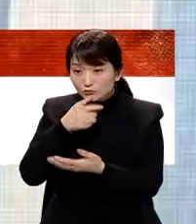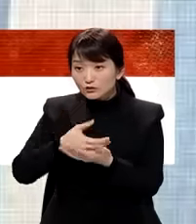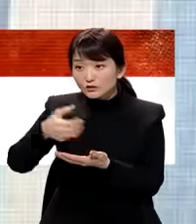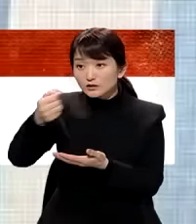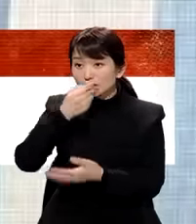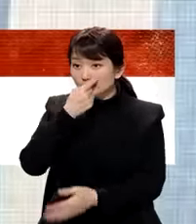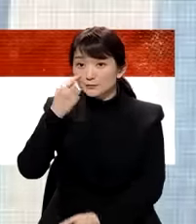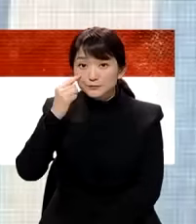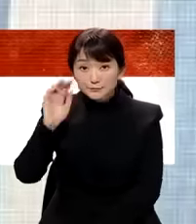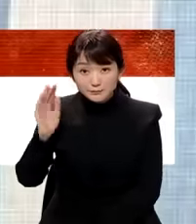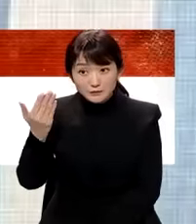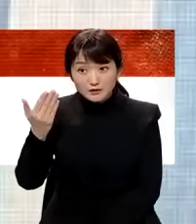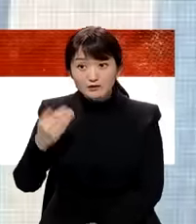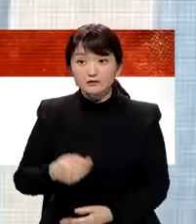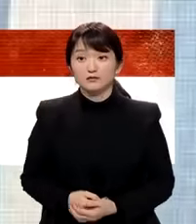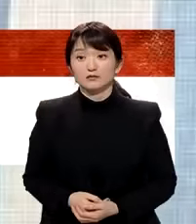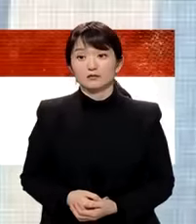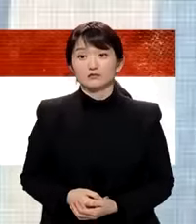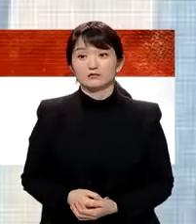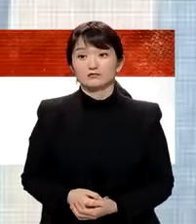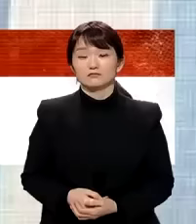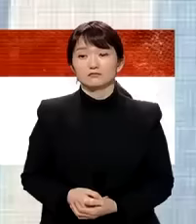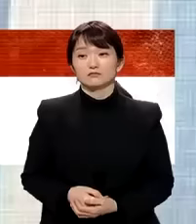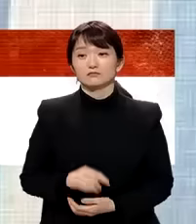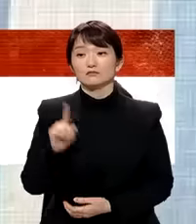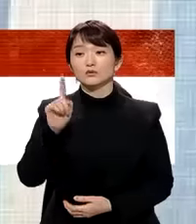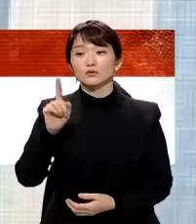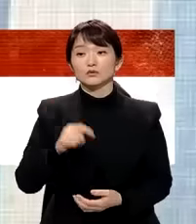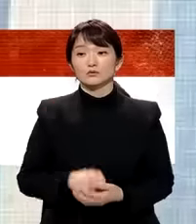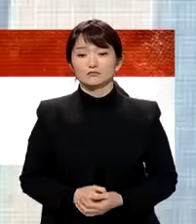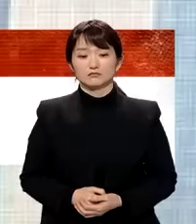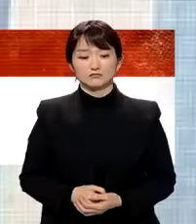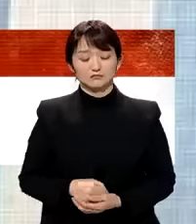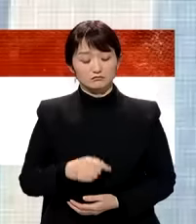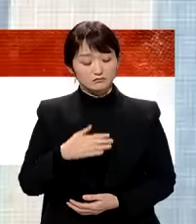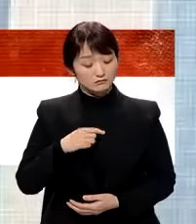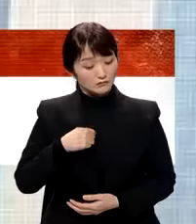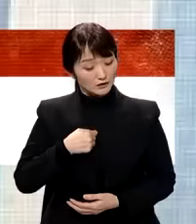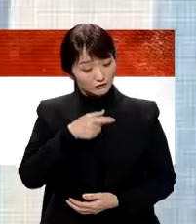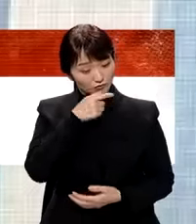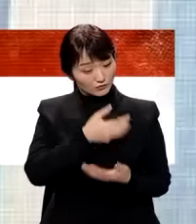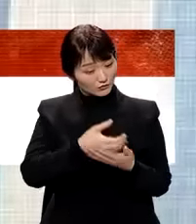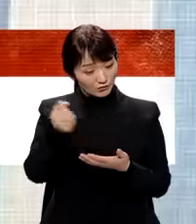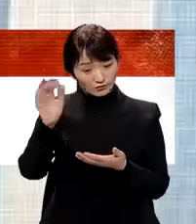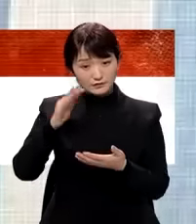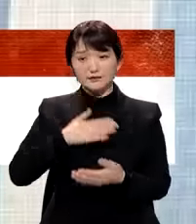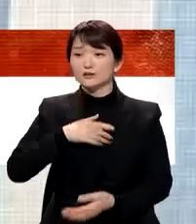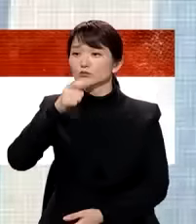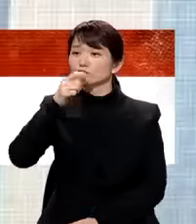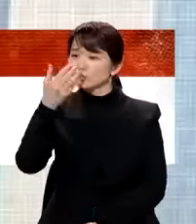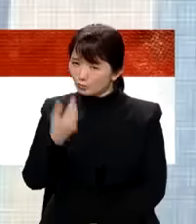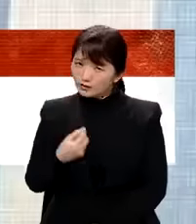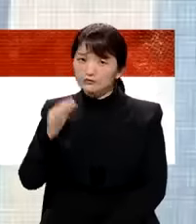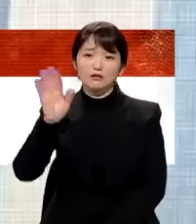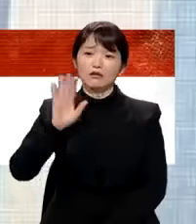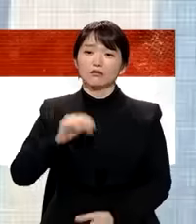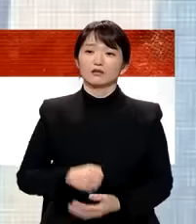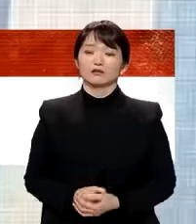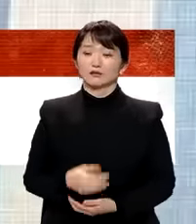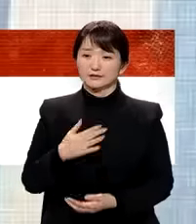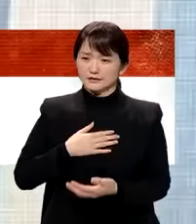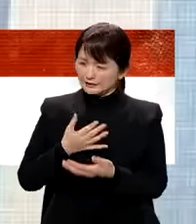좀 되냐 조 천연덕스럽게이 표현으로 자기는 아니다 나는 물을 먹지 않는다 나는